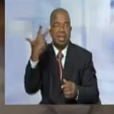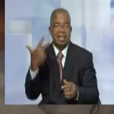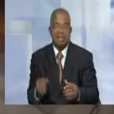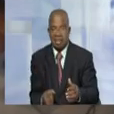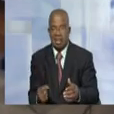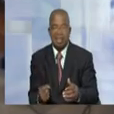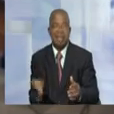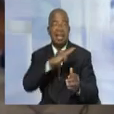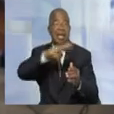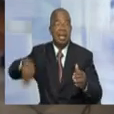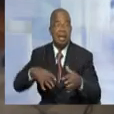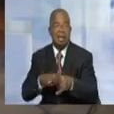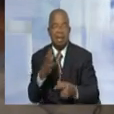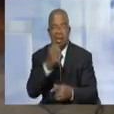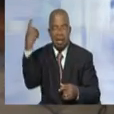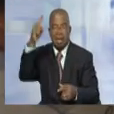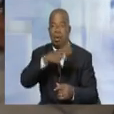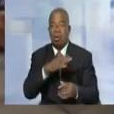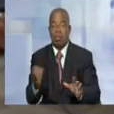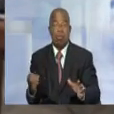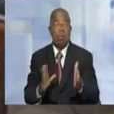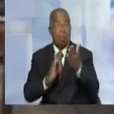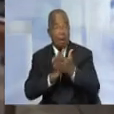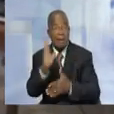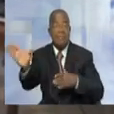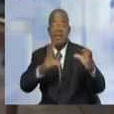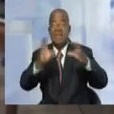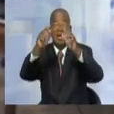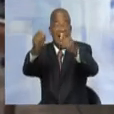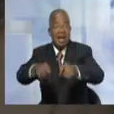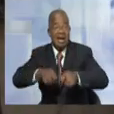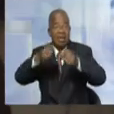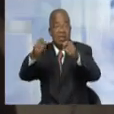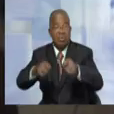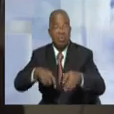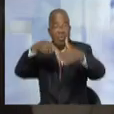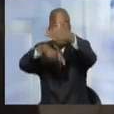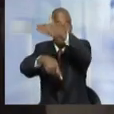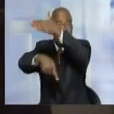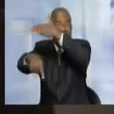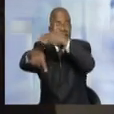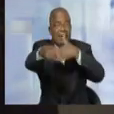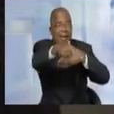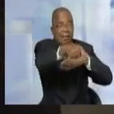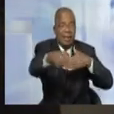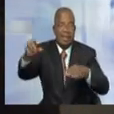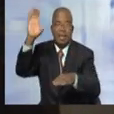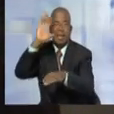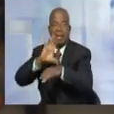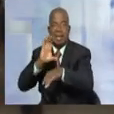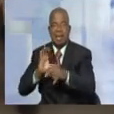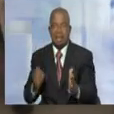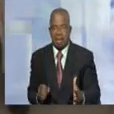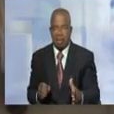de la Nawa ont été instruits sur divers thèmes, notamment le projet Vision for Change, le développement communautaire et la procédure d'analyse des